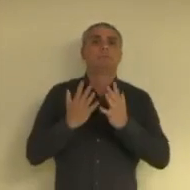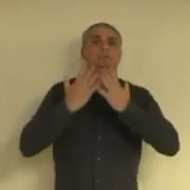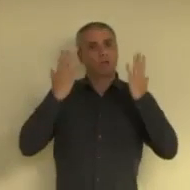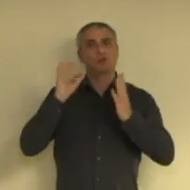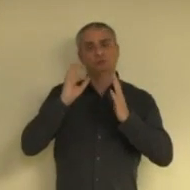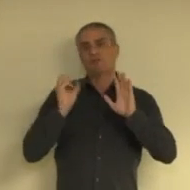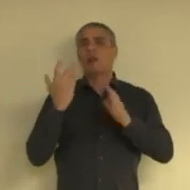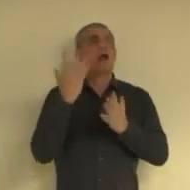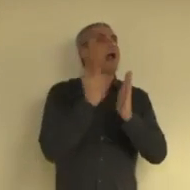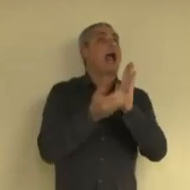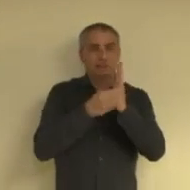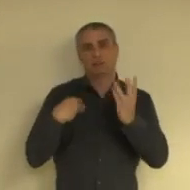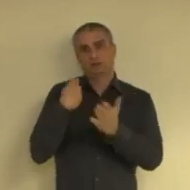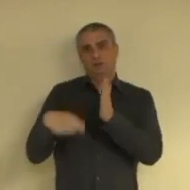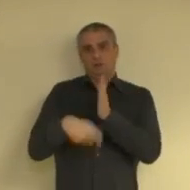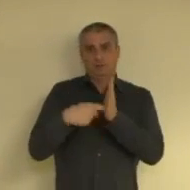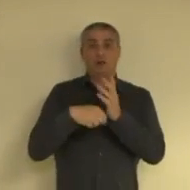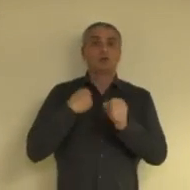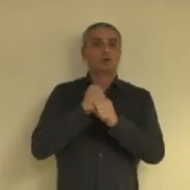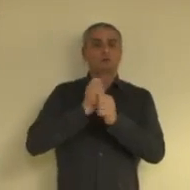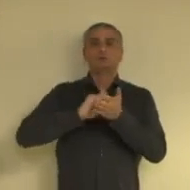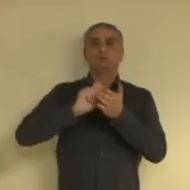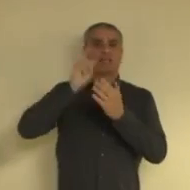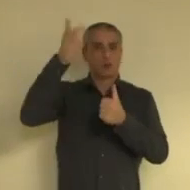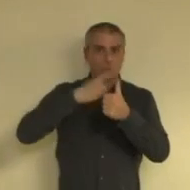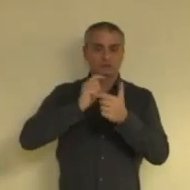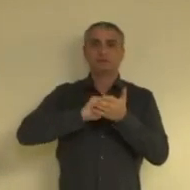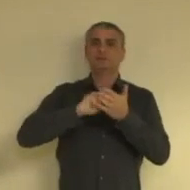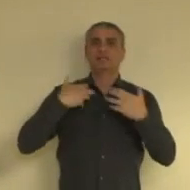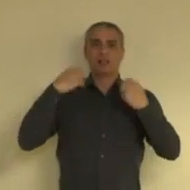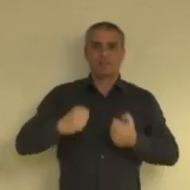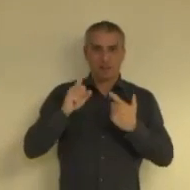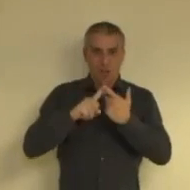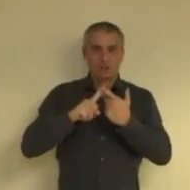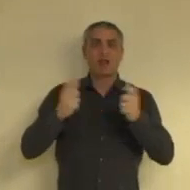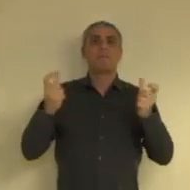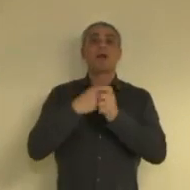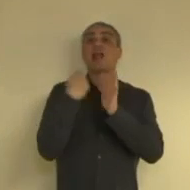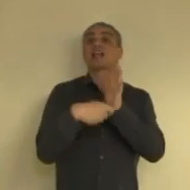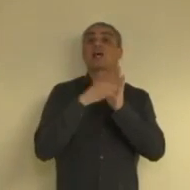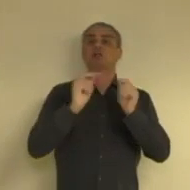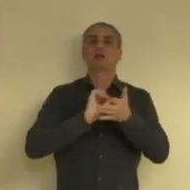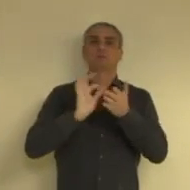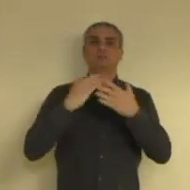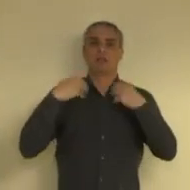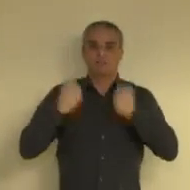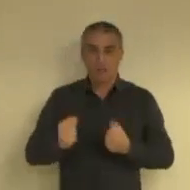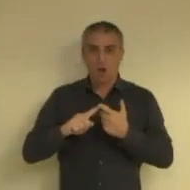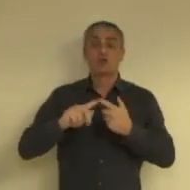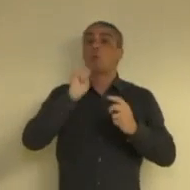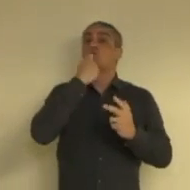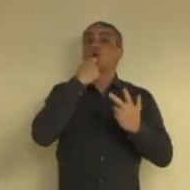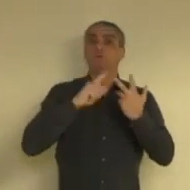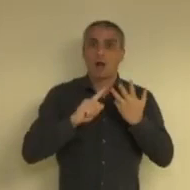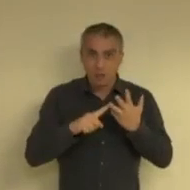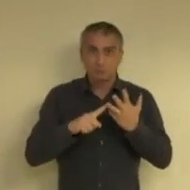אדיר למלא את החסר. אנחנו מפעילים את משרד החוץ, את משרד הביטחון, את מחלקת הרכש במשרד הביטחון, את